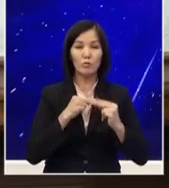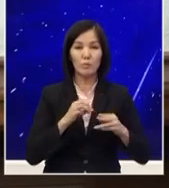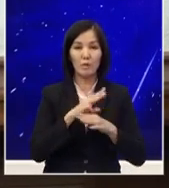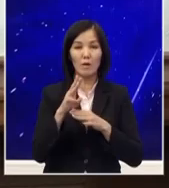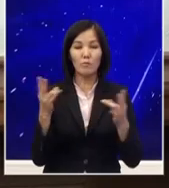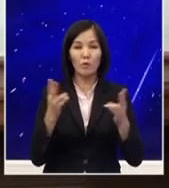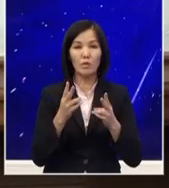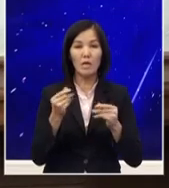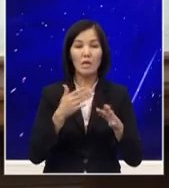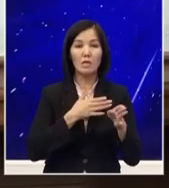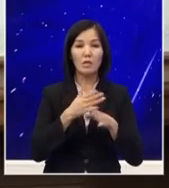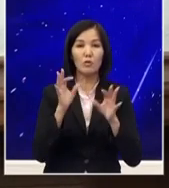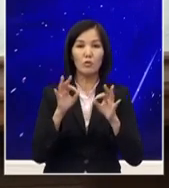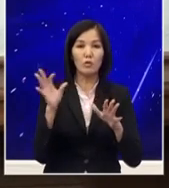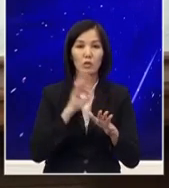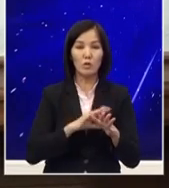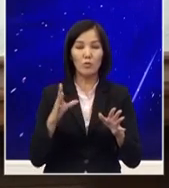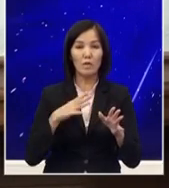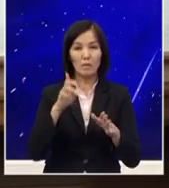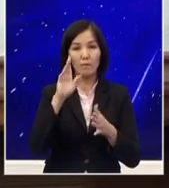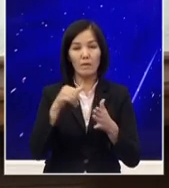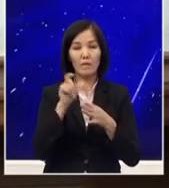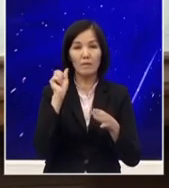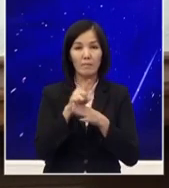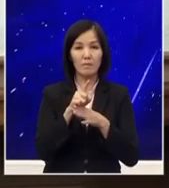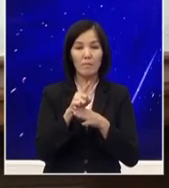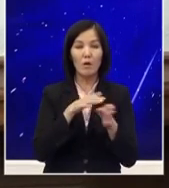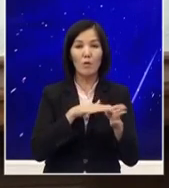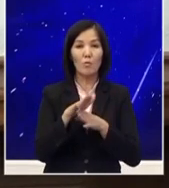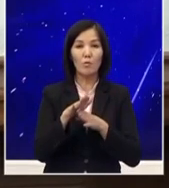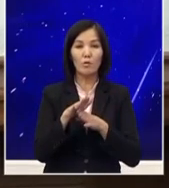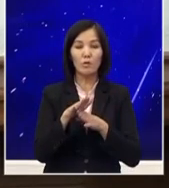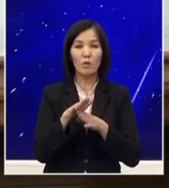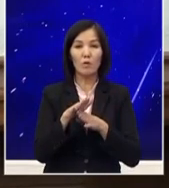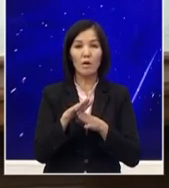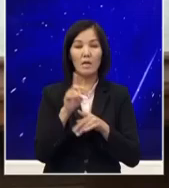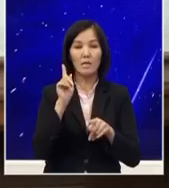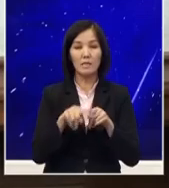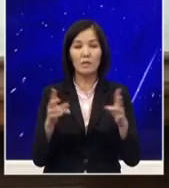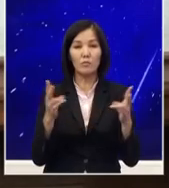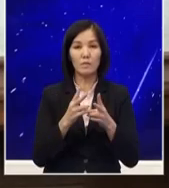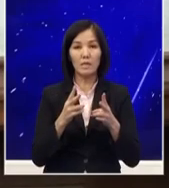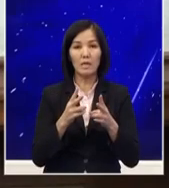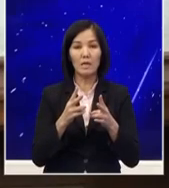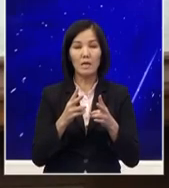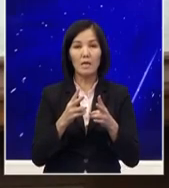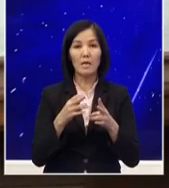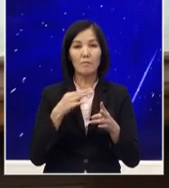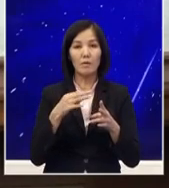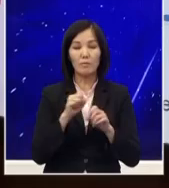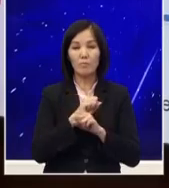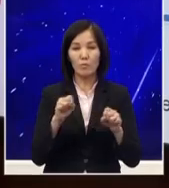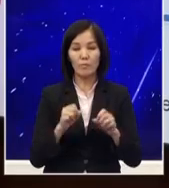Бөлінген қаражатты уақытылы игеріңіздер. Мемлекет басшысының тапсырмасын орындауға қарқын қосуымыз қажет. Бұл мәселеге бейжай